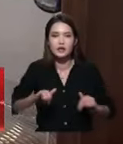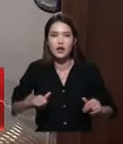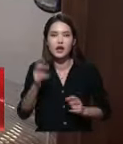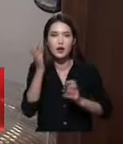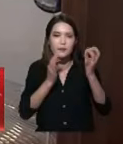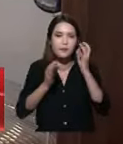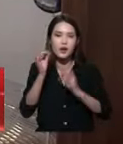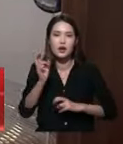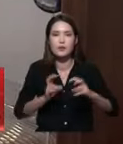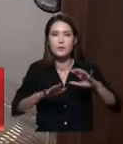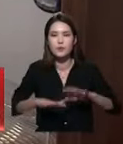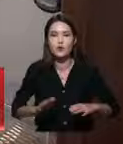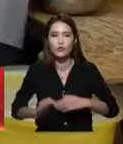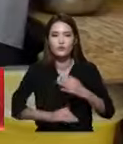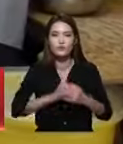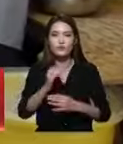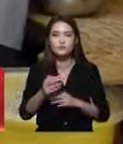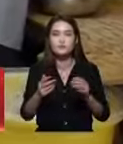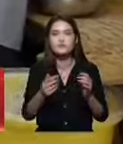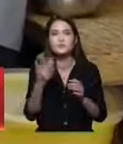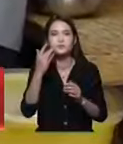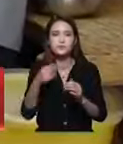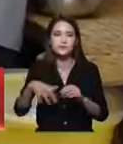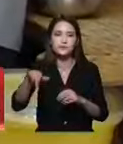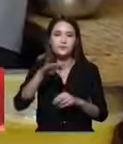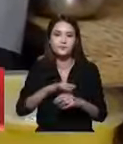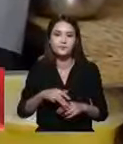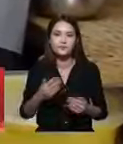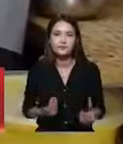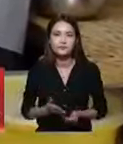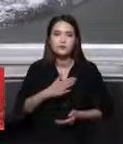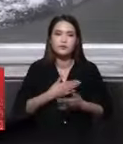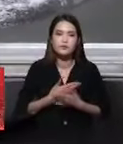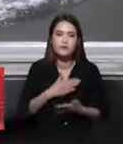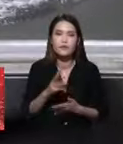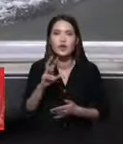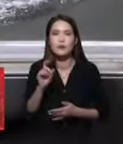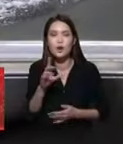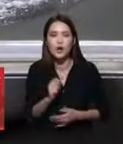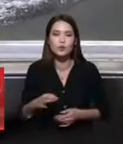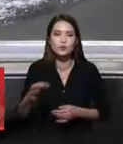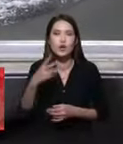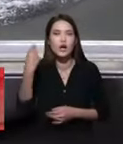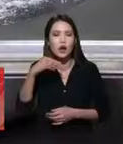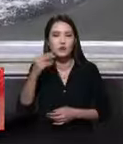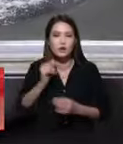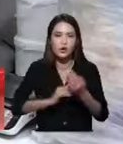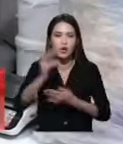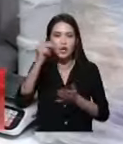изделия сильнее всего выросли в цене на западе страны. В списке антилидеров – Актюбинская и Мангистауская области. Наименьший рост цен